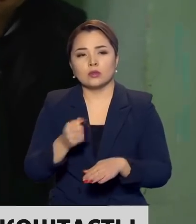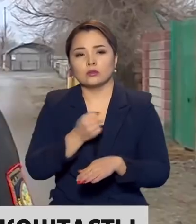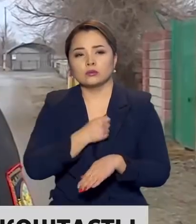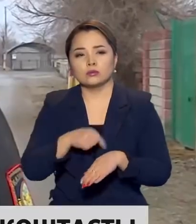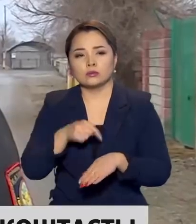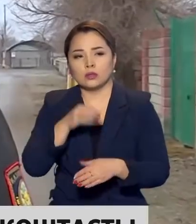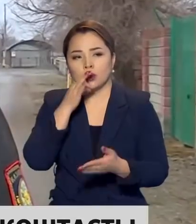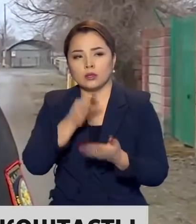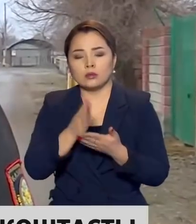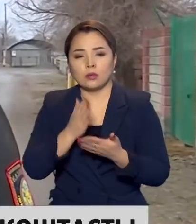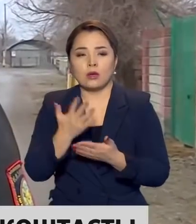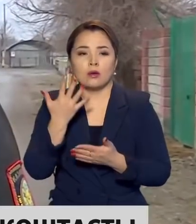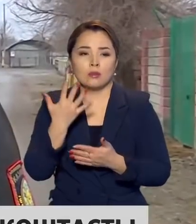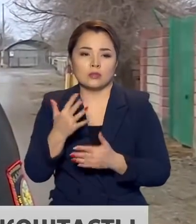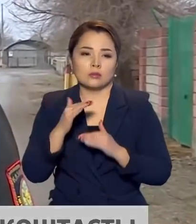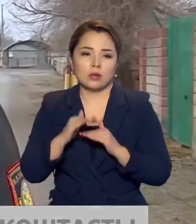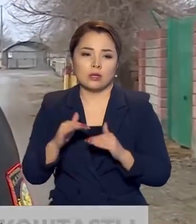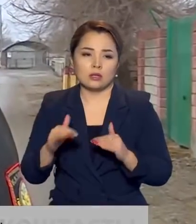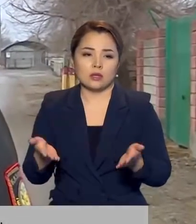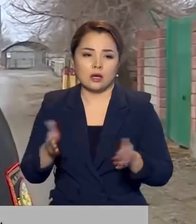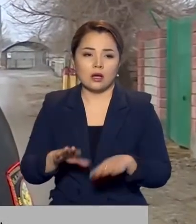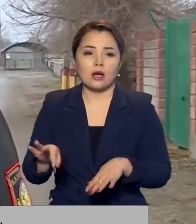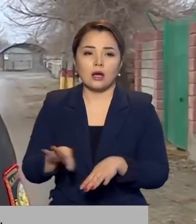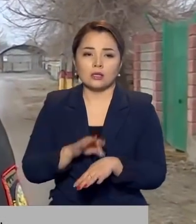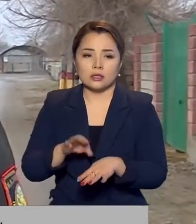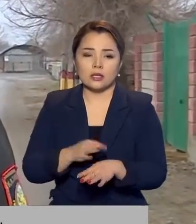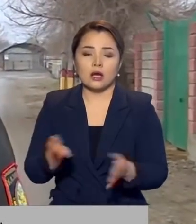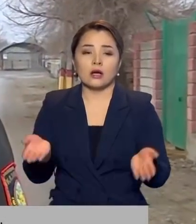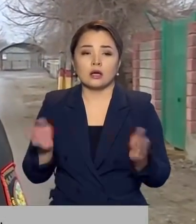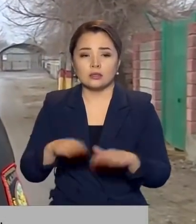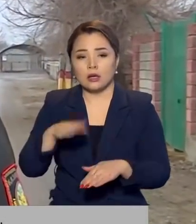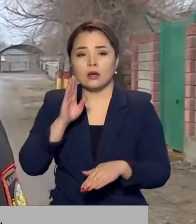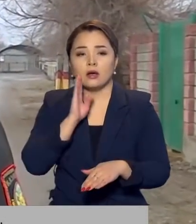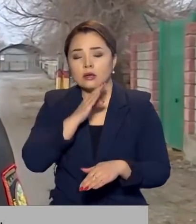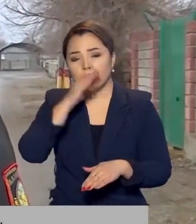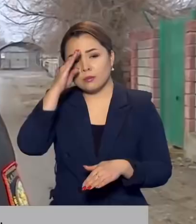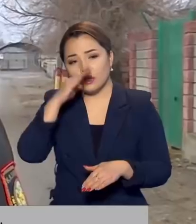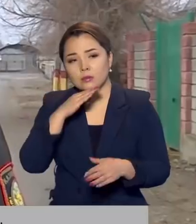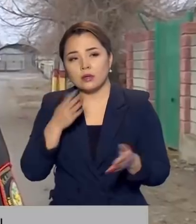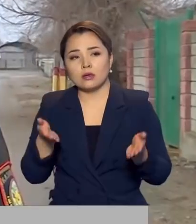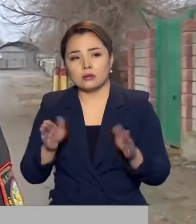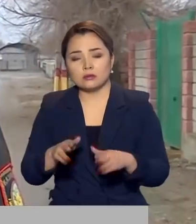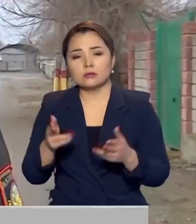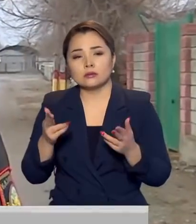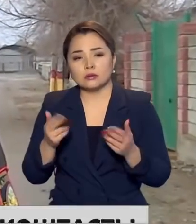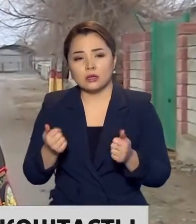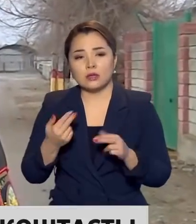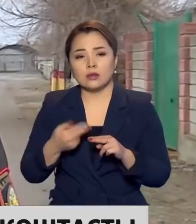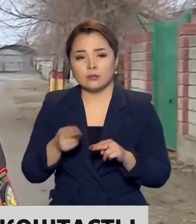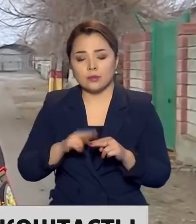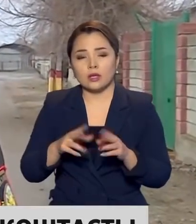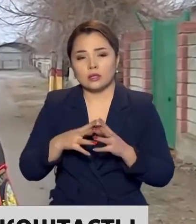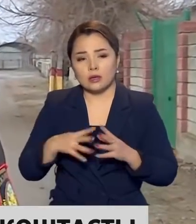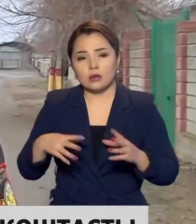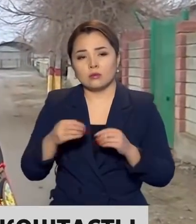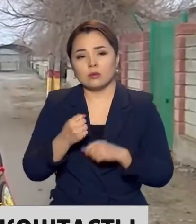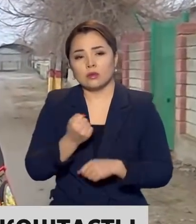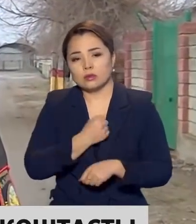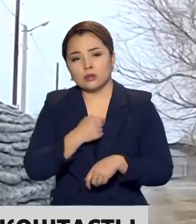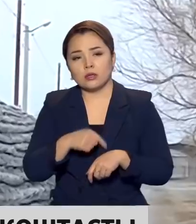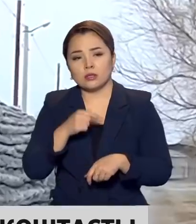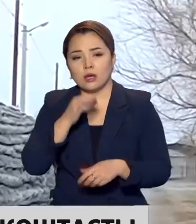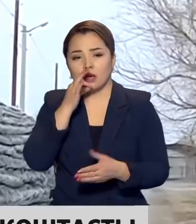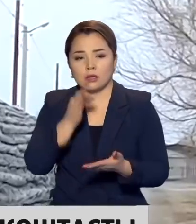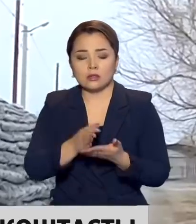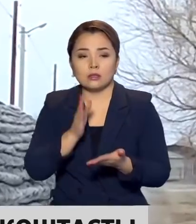барды. Артында 5 баласы қалды, әйелі қалды, әке шешесі қалды. Сол кісінің семьясына кеп қайғырып көңіл